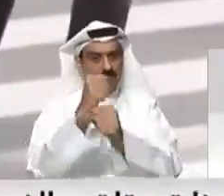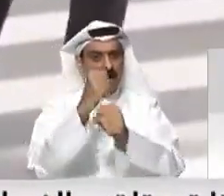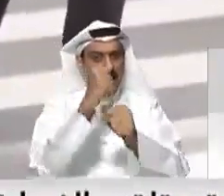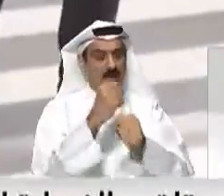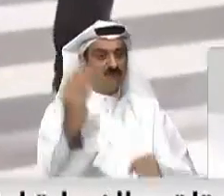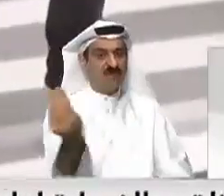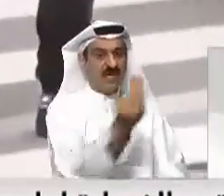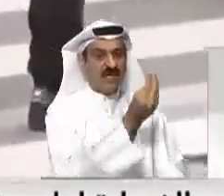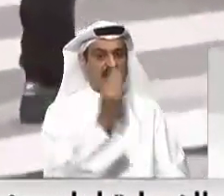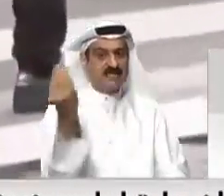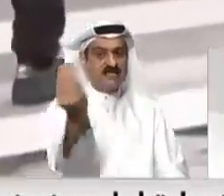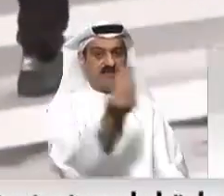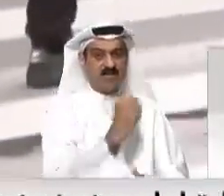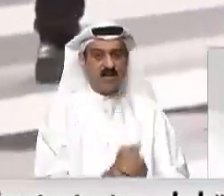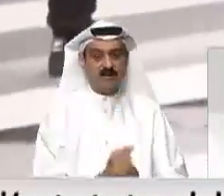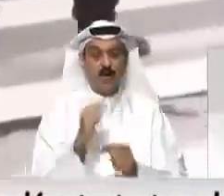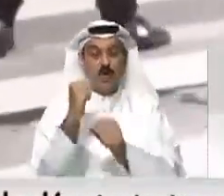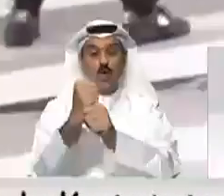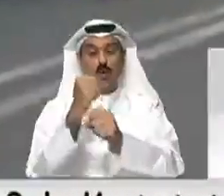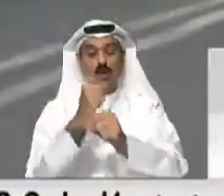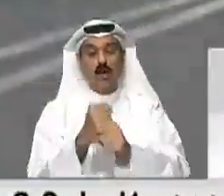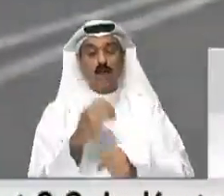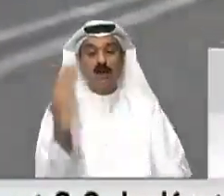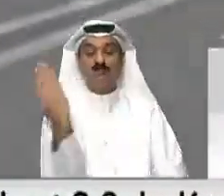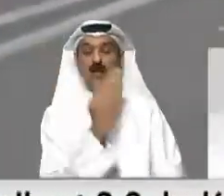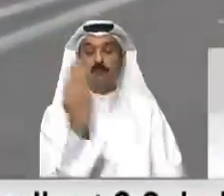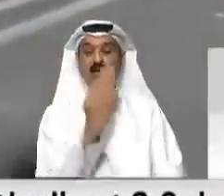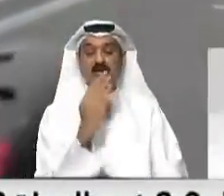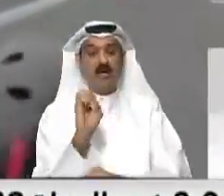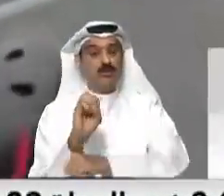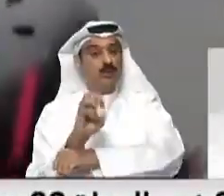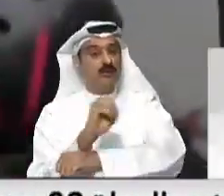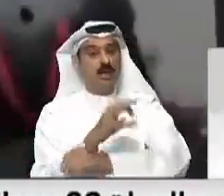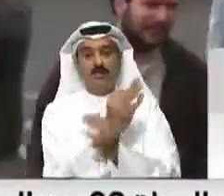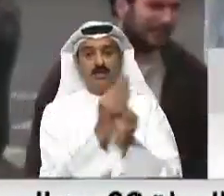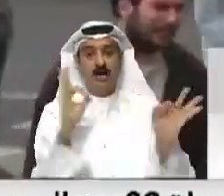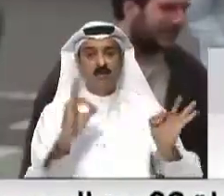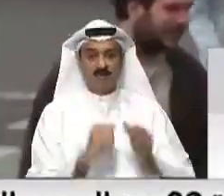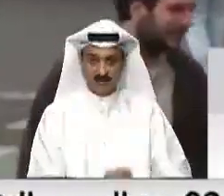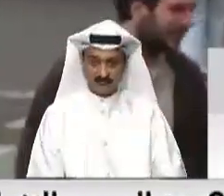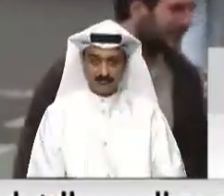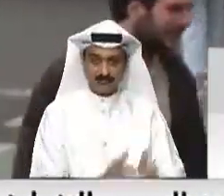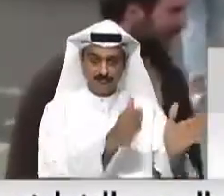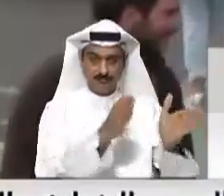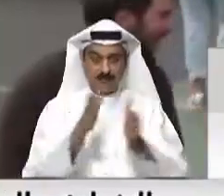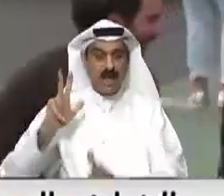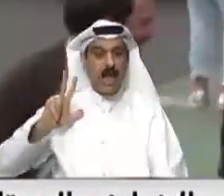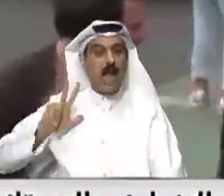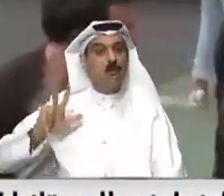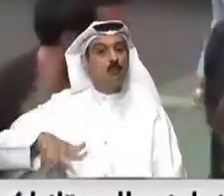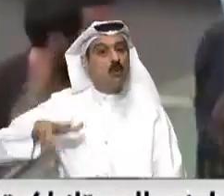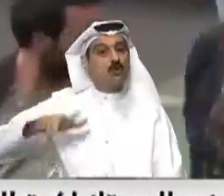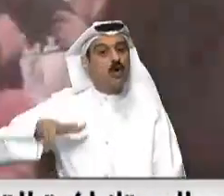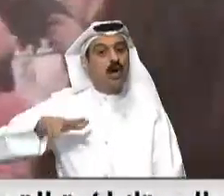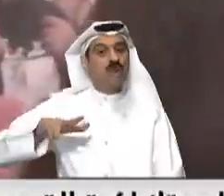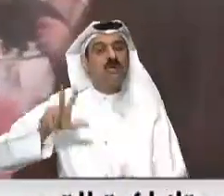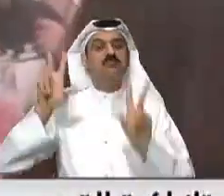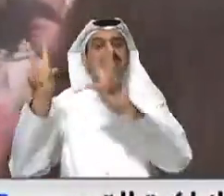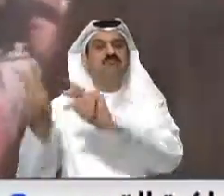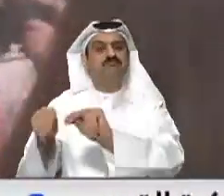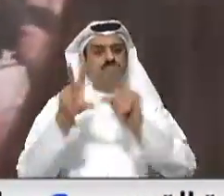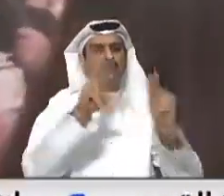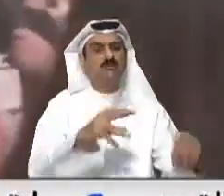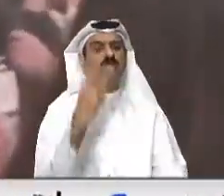السياحه والقطاعات العماليه والتعليميه كافه الامر ليس بعيدا عن البرتغال التي شهدت اضرابا